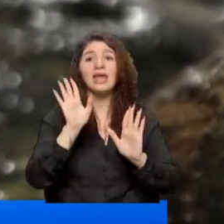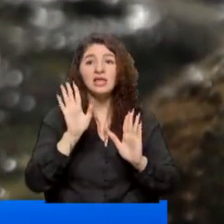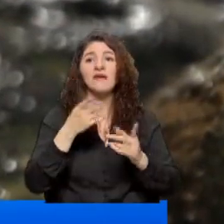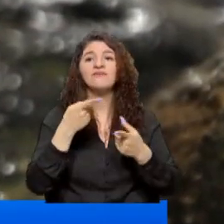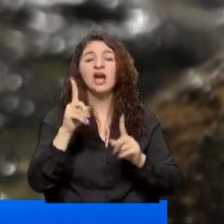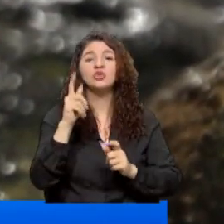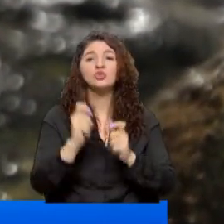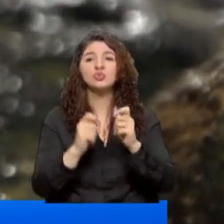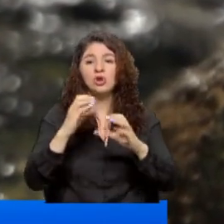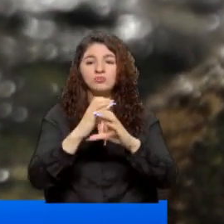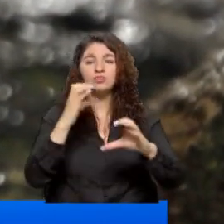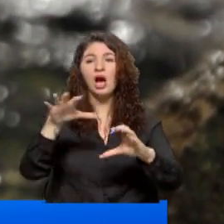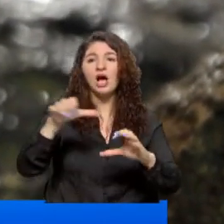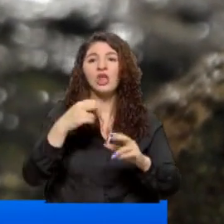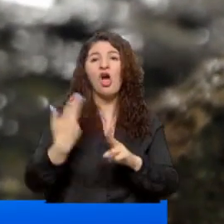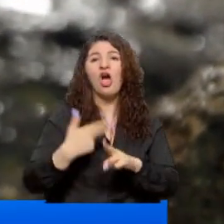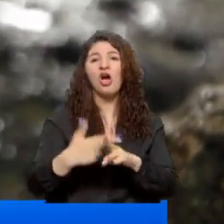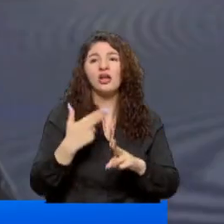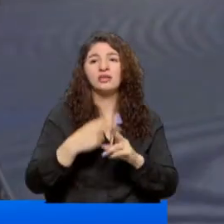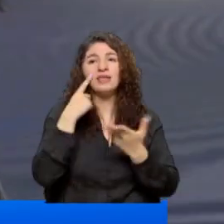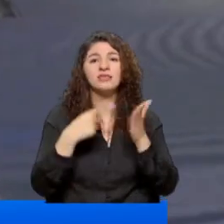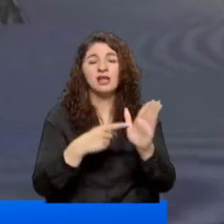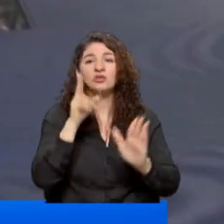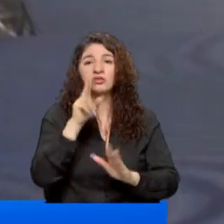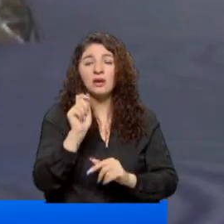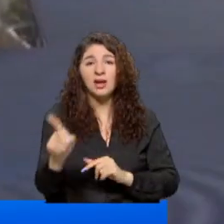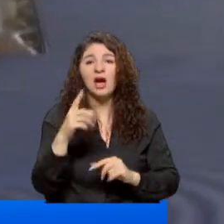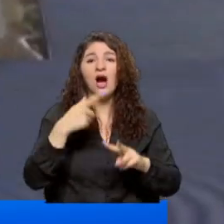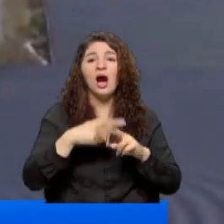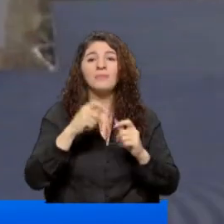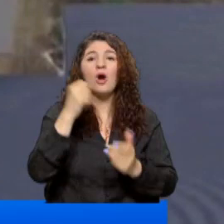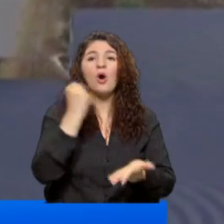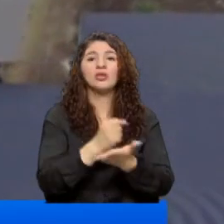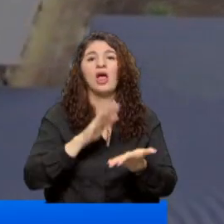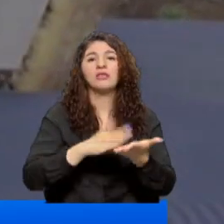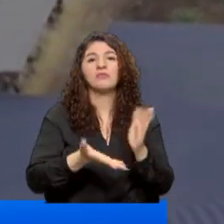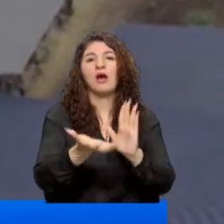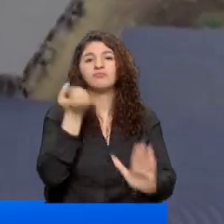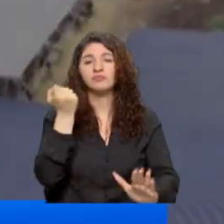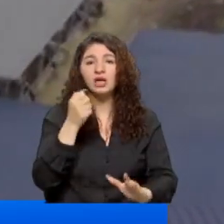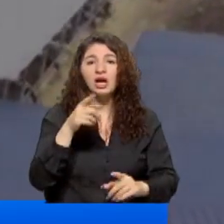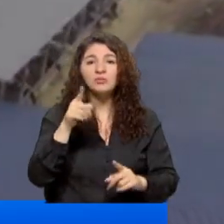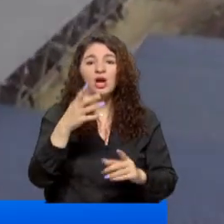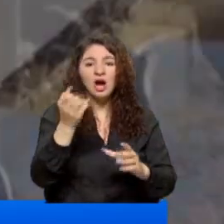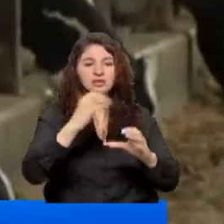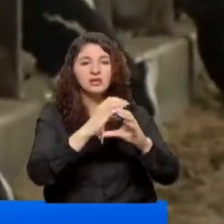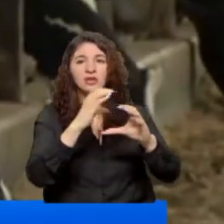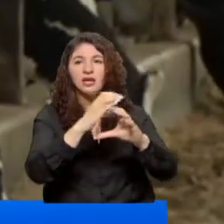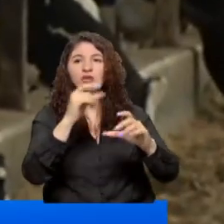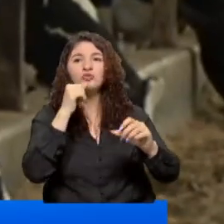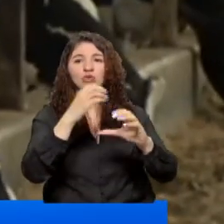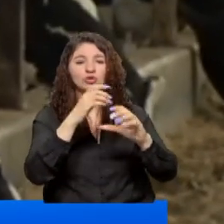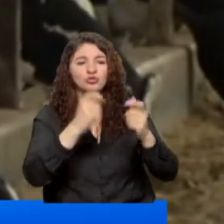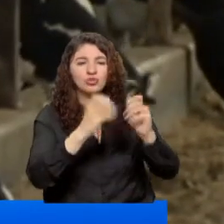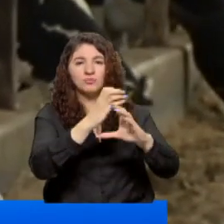değil farklı süt tankerlerin den alınan örnekler delil gösterilerek AB onayı elinden alındı tanker plakalarıyla